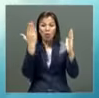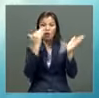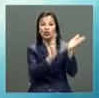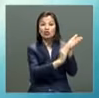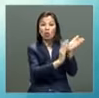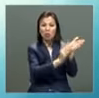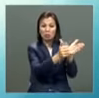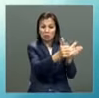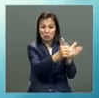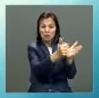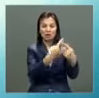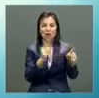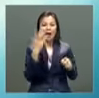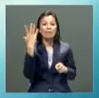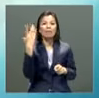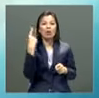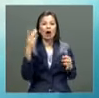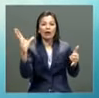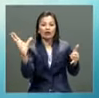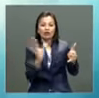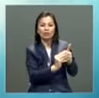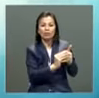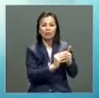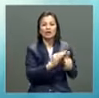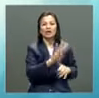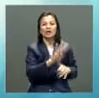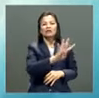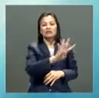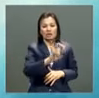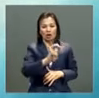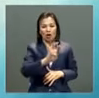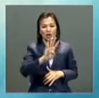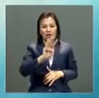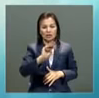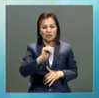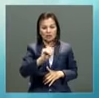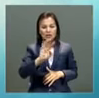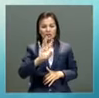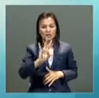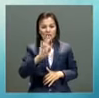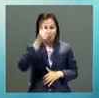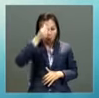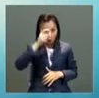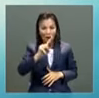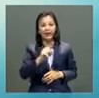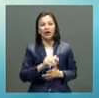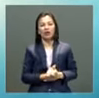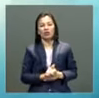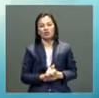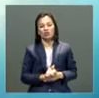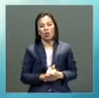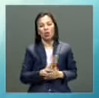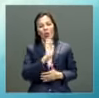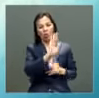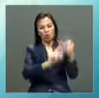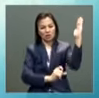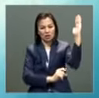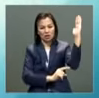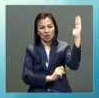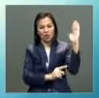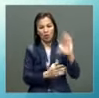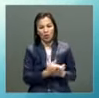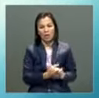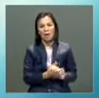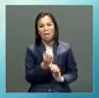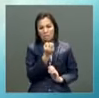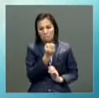กันแต่เมื่อวานนี้เขาเพิ่มขึ้นไปเป็น447รายในวันเดียวนะครับซึ่งก็